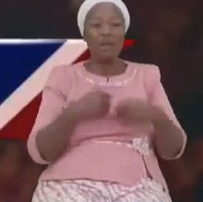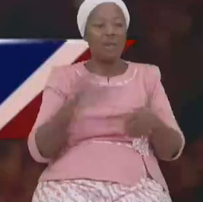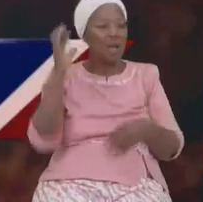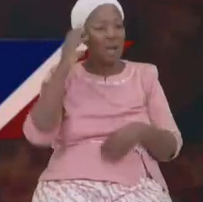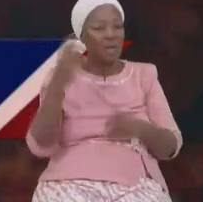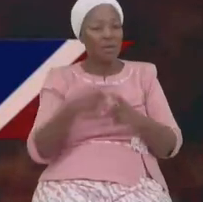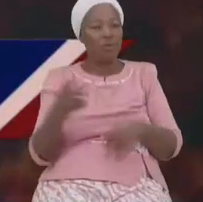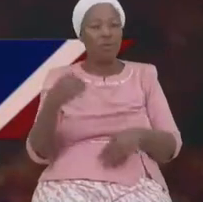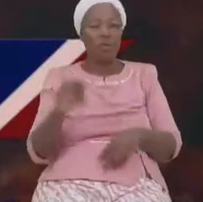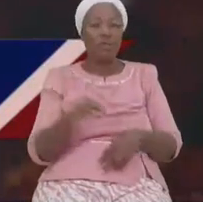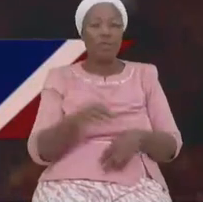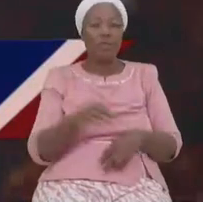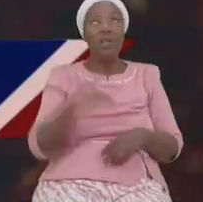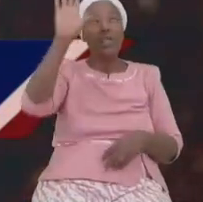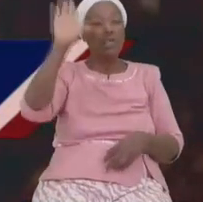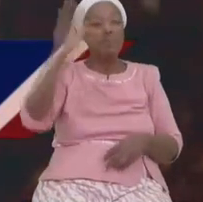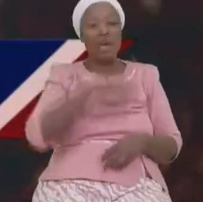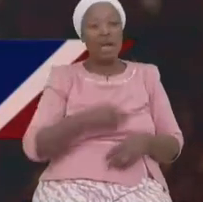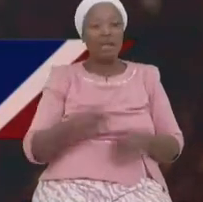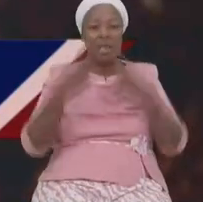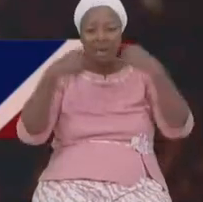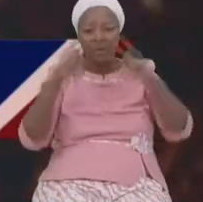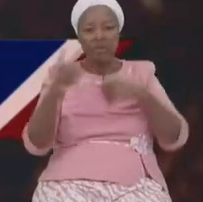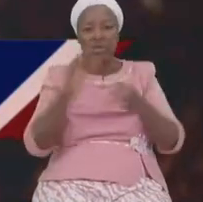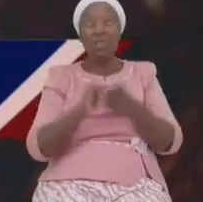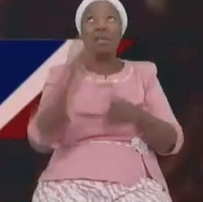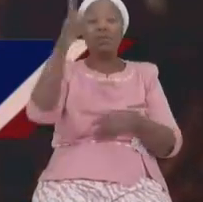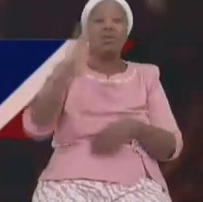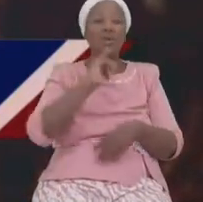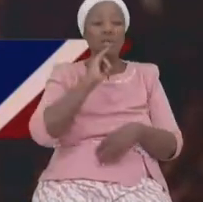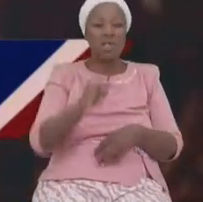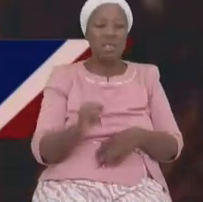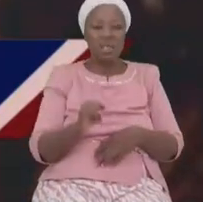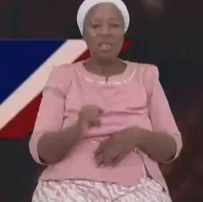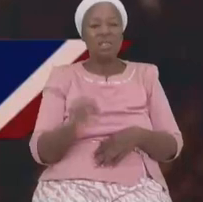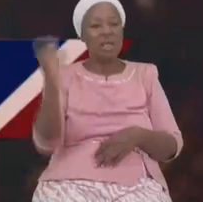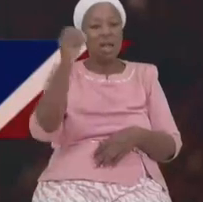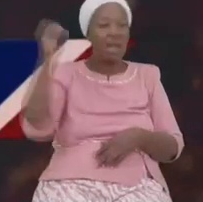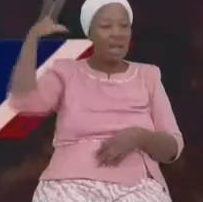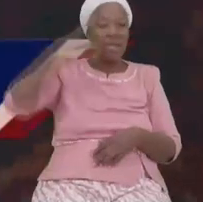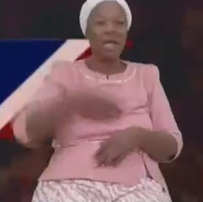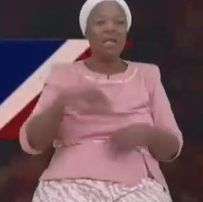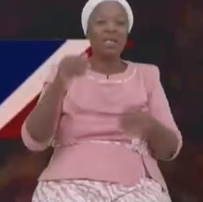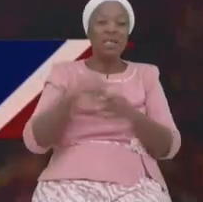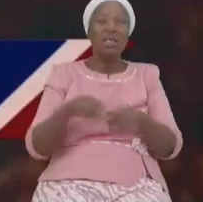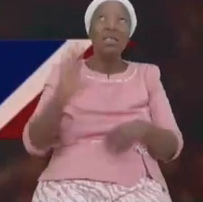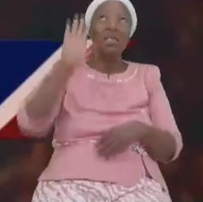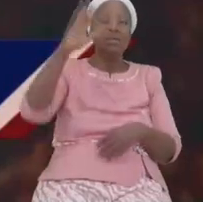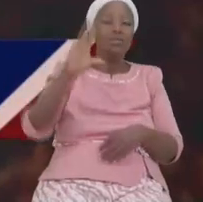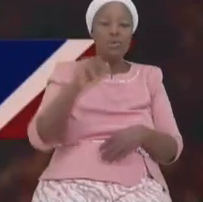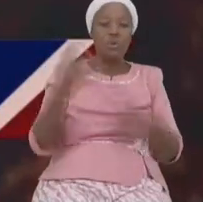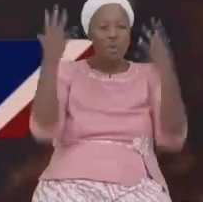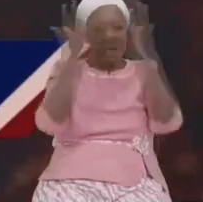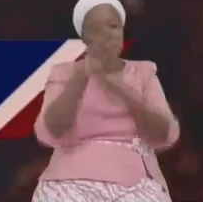Et que nous vous annonçons, c'est que Dieu est lumière et qu'il n'y a point en lui de ténèbres. Voyez le verset